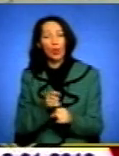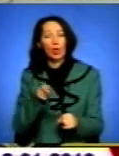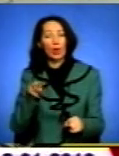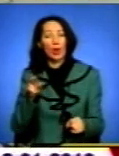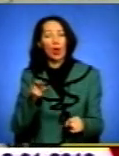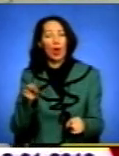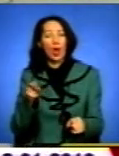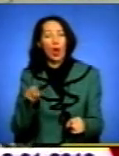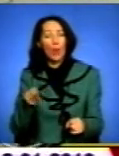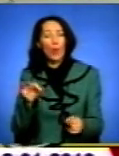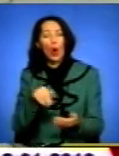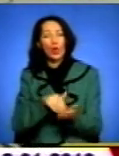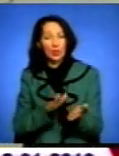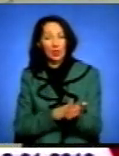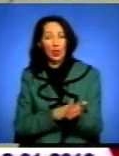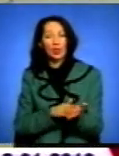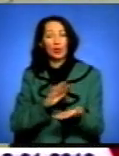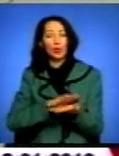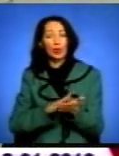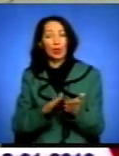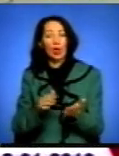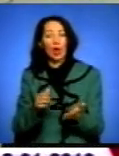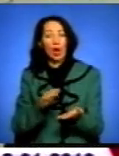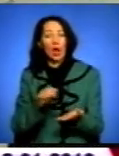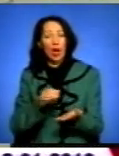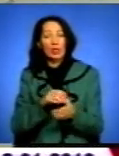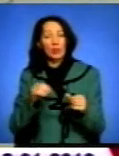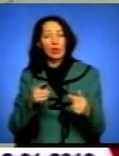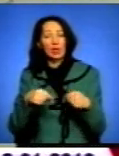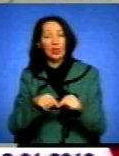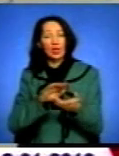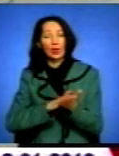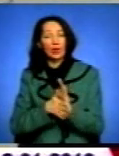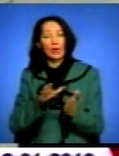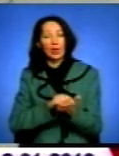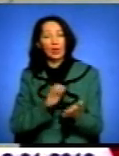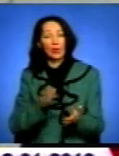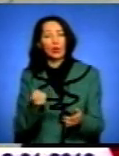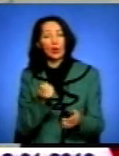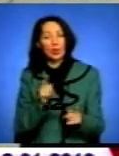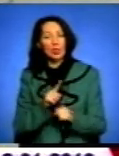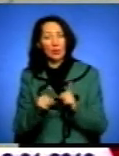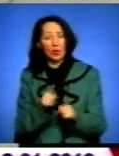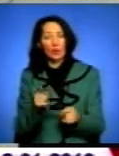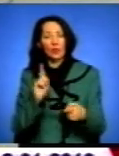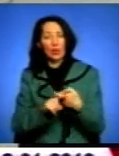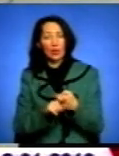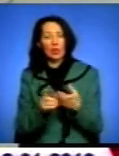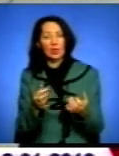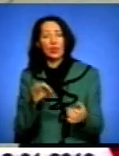реєстрації державних актів дорів оренди. Буде трошки змінено, підключається ще Мін'юст, який буде здійснювати реєстрацію